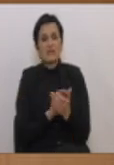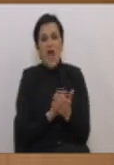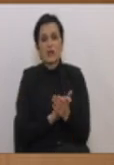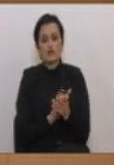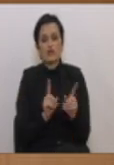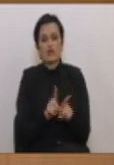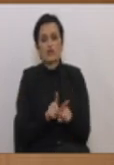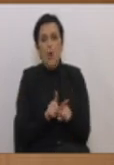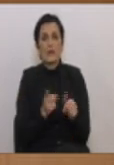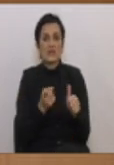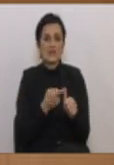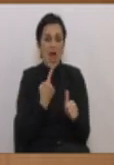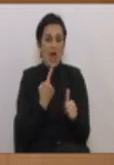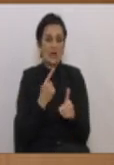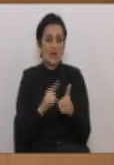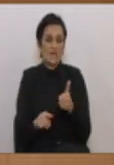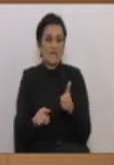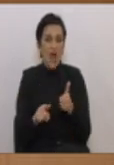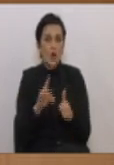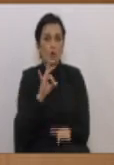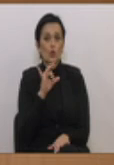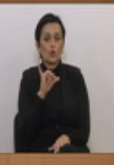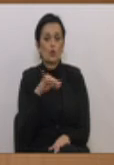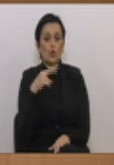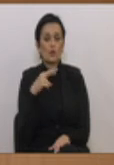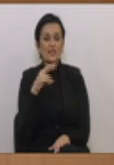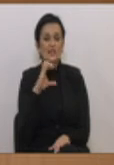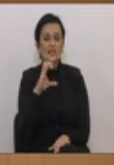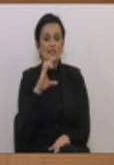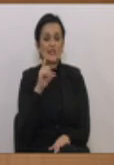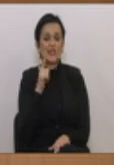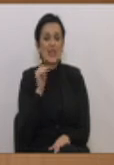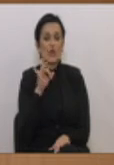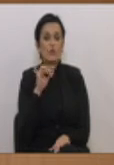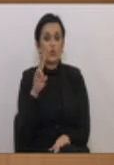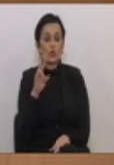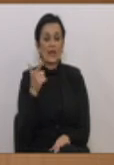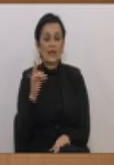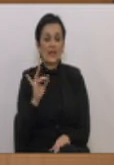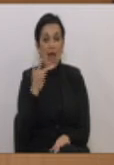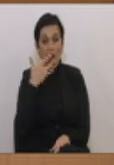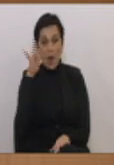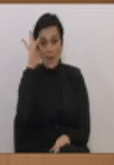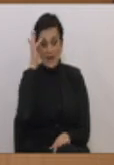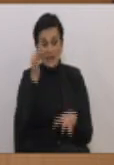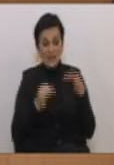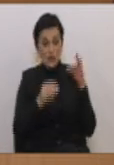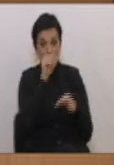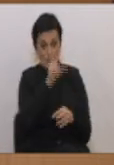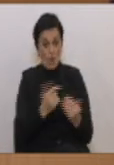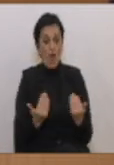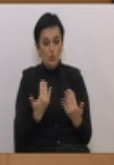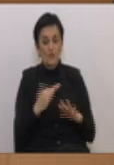ასეთი სახელი და გვარი: რუთ გინზბურგი, ამერიკელი მოსამართლე, აწ